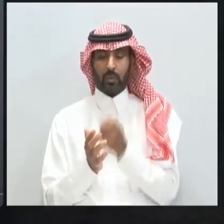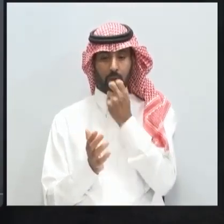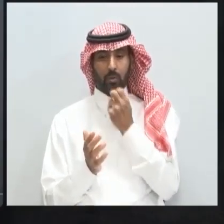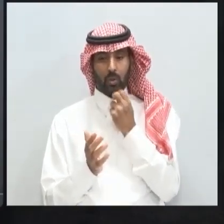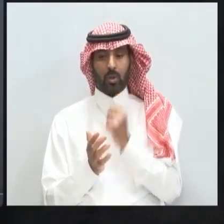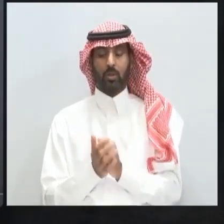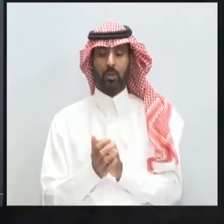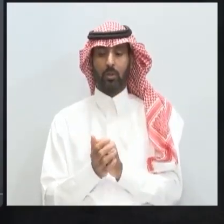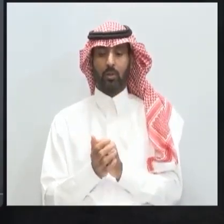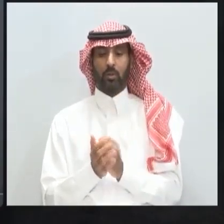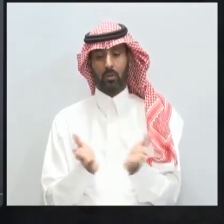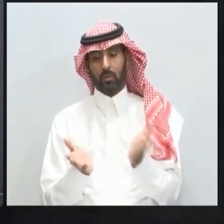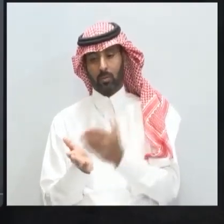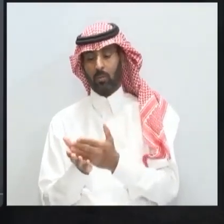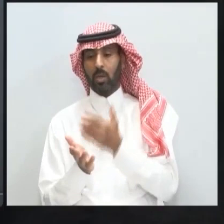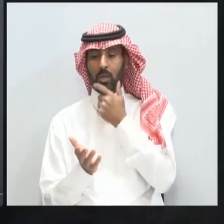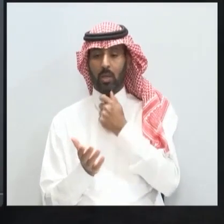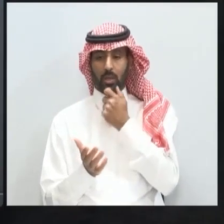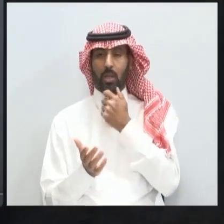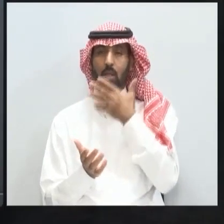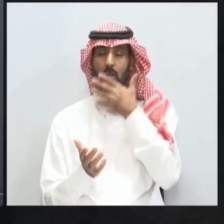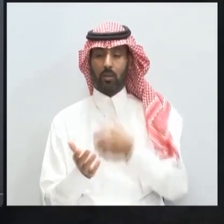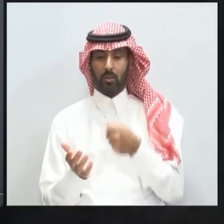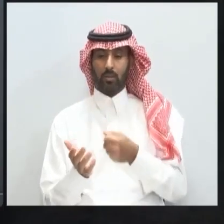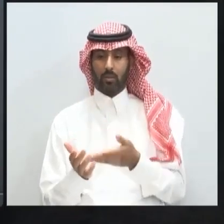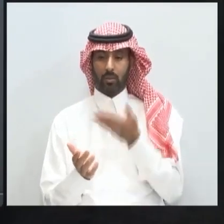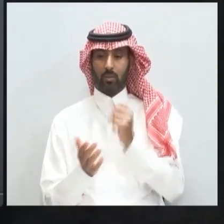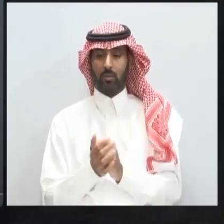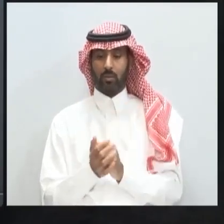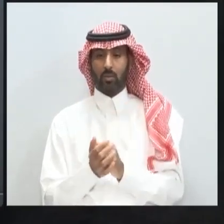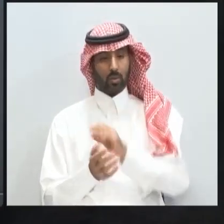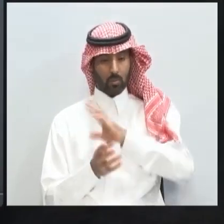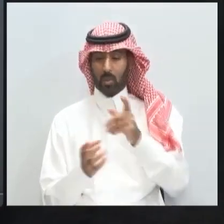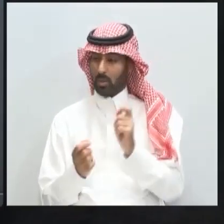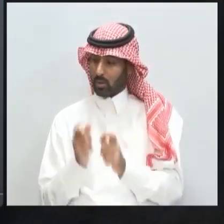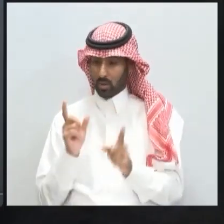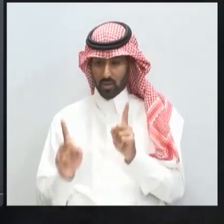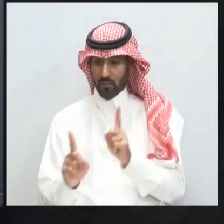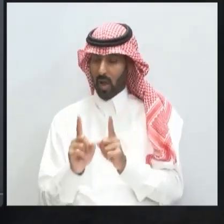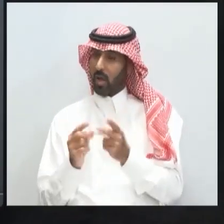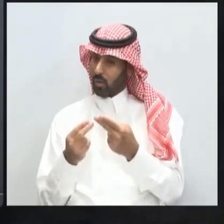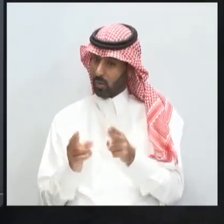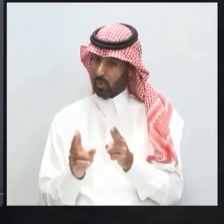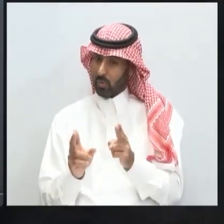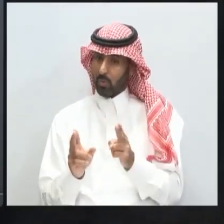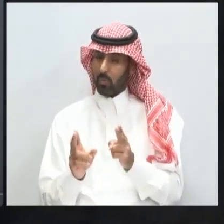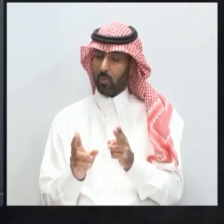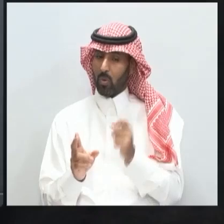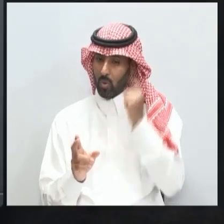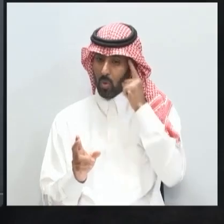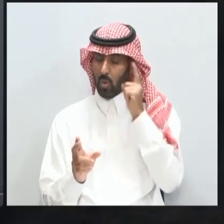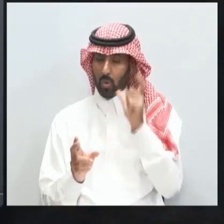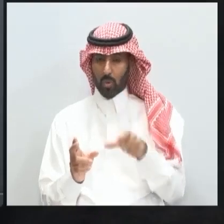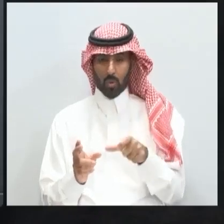الكريم ثم سنه النبي عليه الصلاه والسلام ثم الاجماع مصادر تشريع